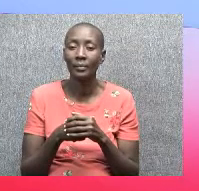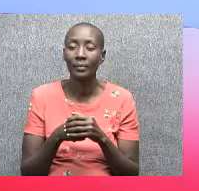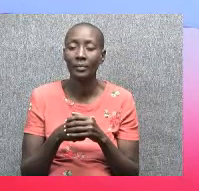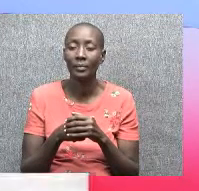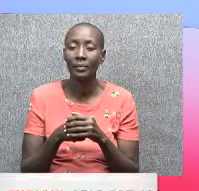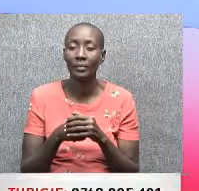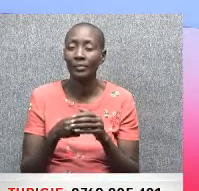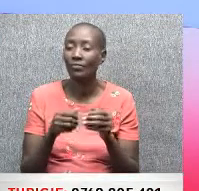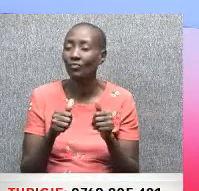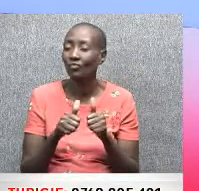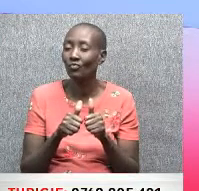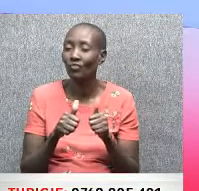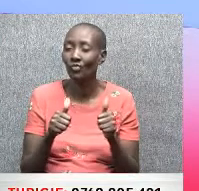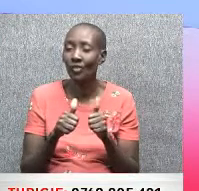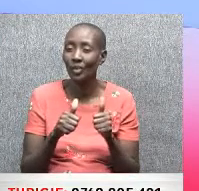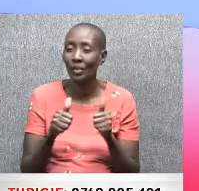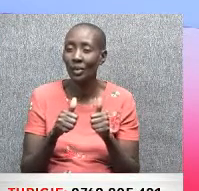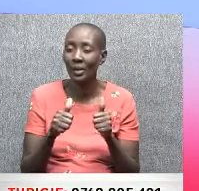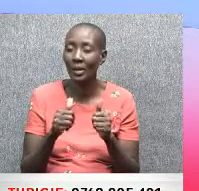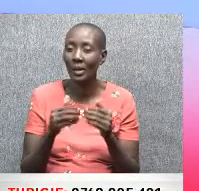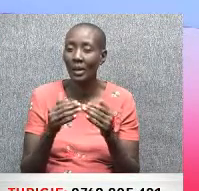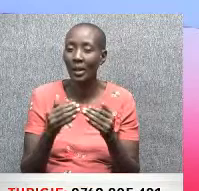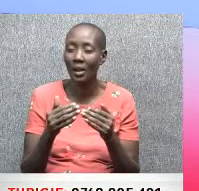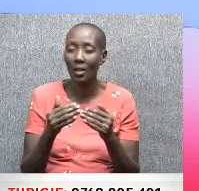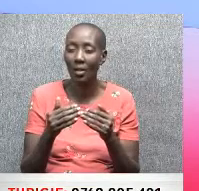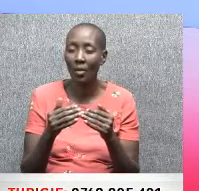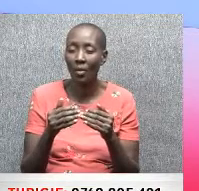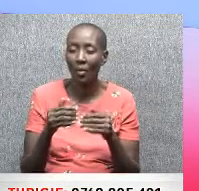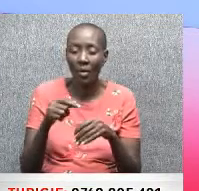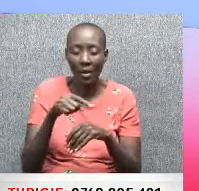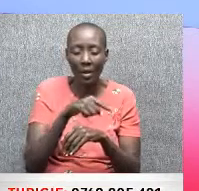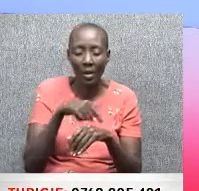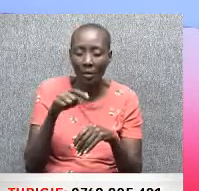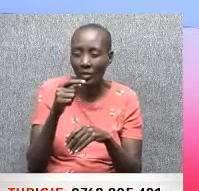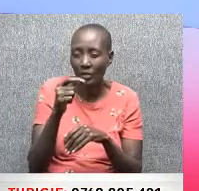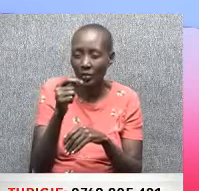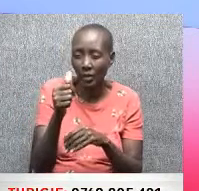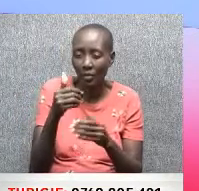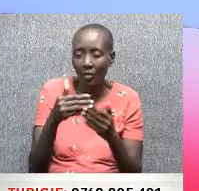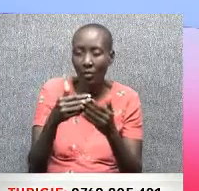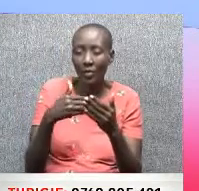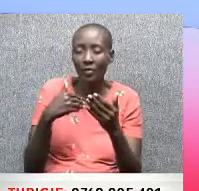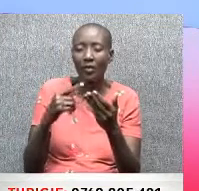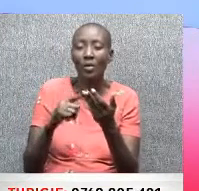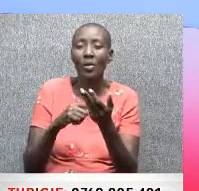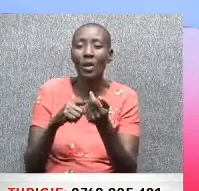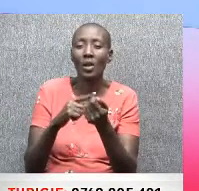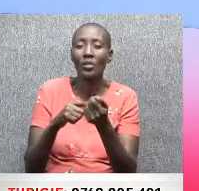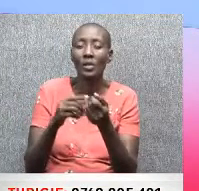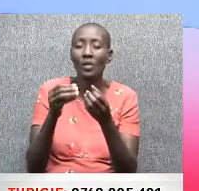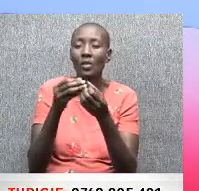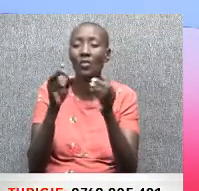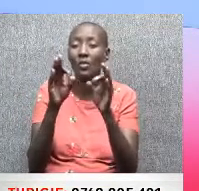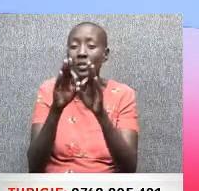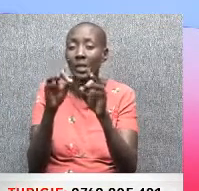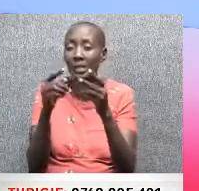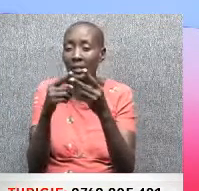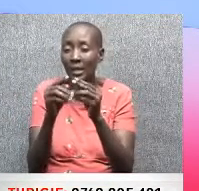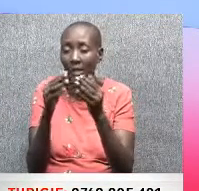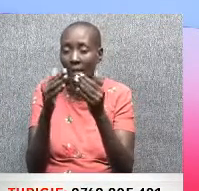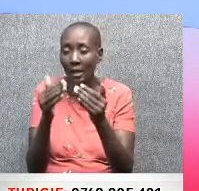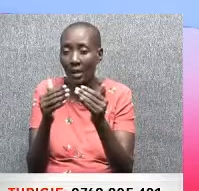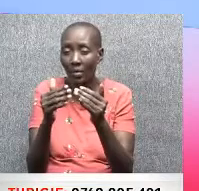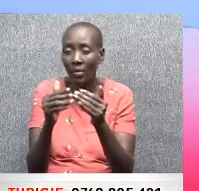Na mtazamaji, zikiwa zimesalia saa chache kabla ya shughuli ya sensa kuanza rasmi, msemaji wa serikali Kanali